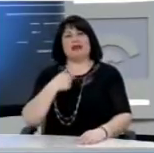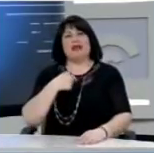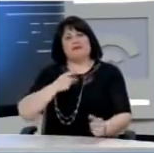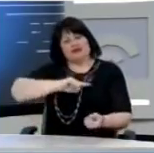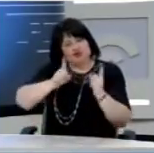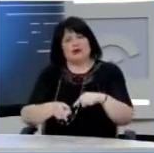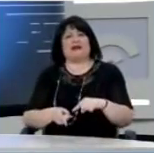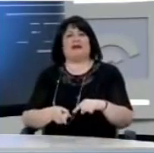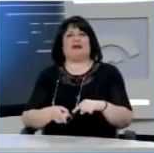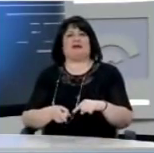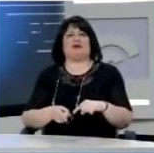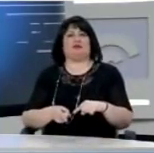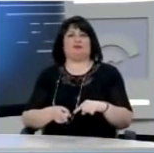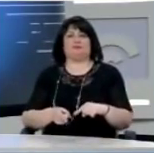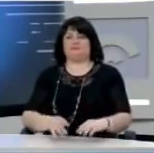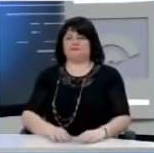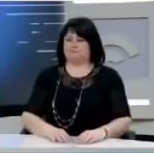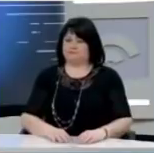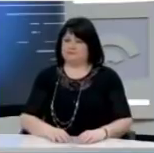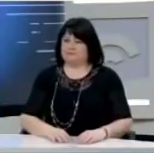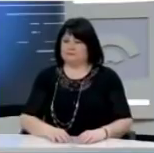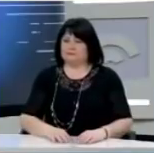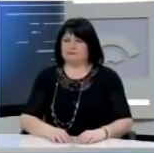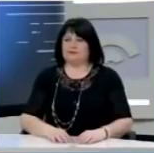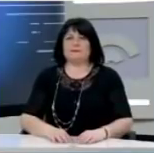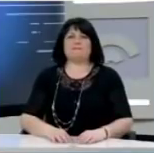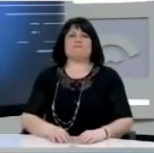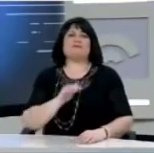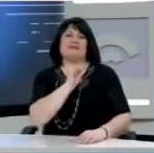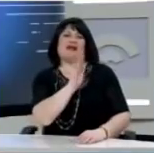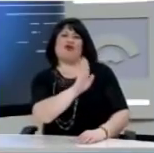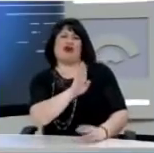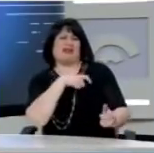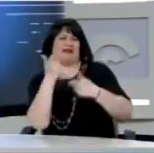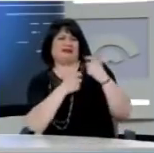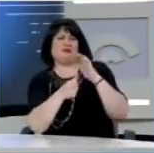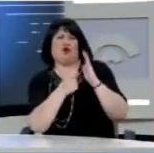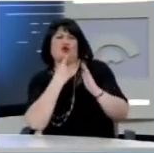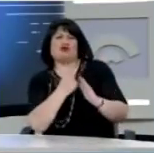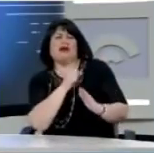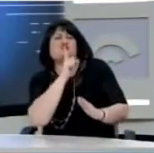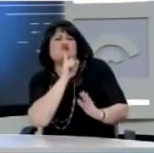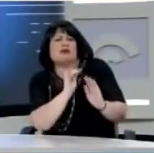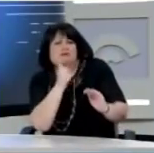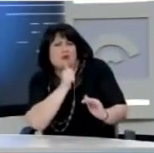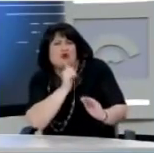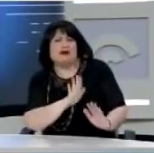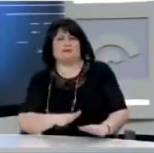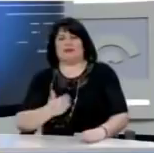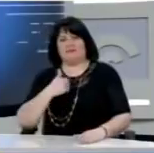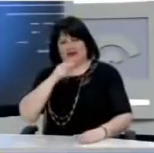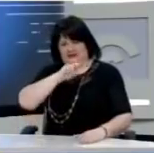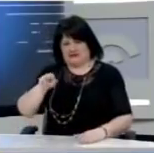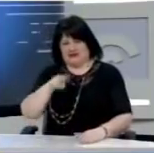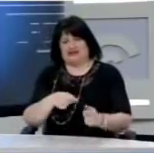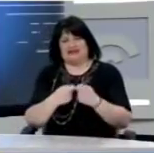ακριβώς αντίθετο. Ήσυχα παρά. Επαναφέραμε υπομονή για τους ανασφάλιστους στην ελεύθερη πρόσβαση, καταργήσαμε τα 5 ευρώ.